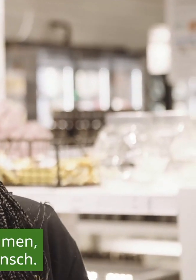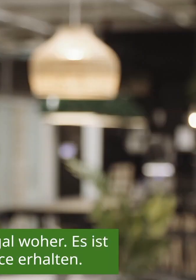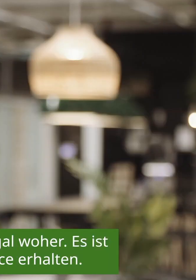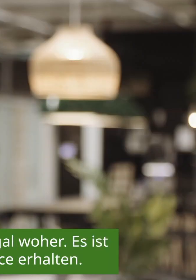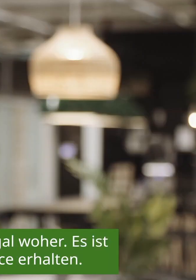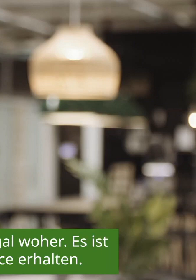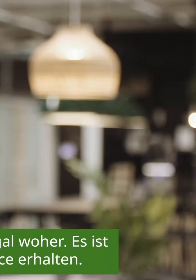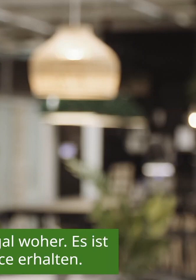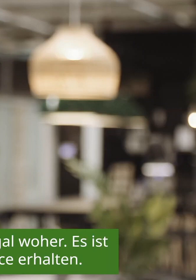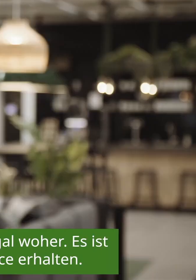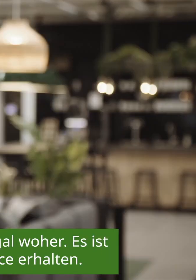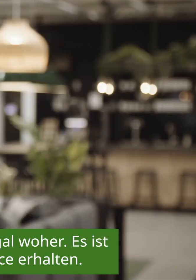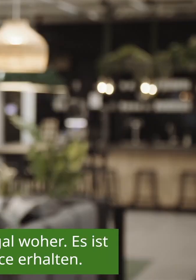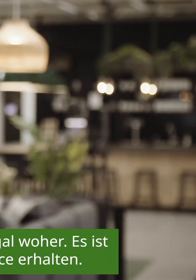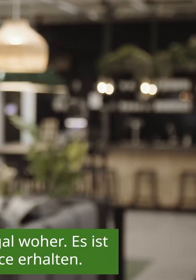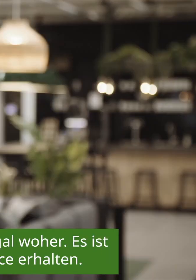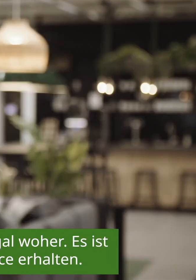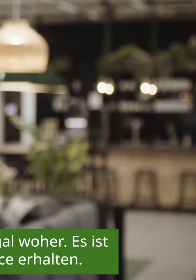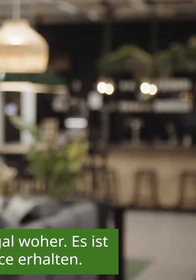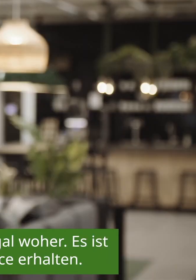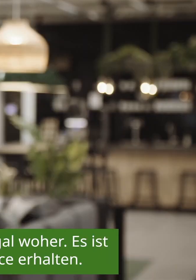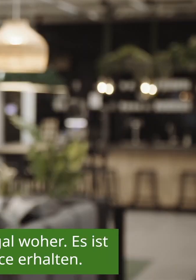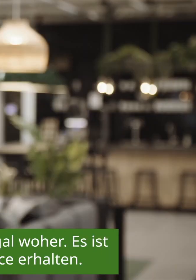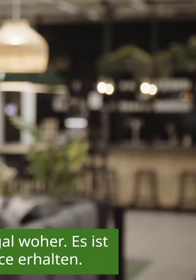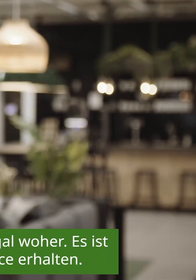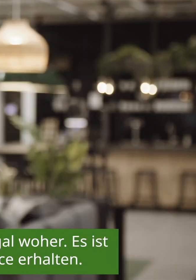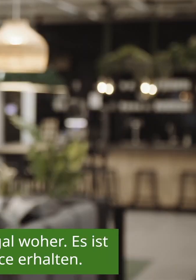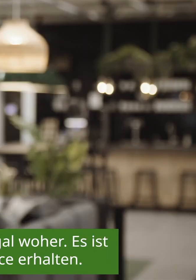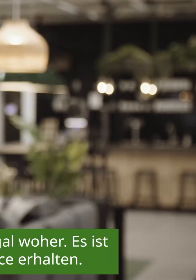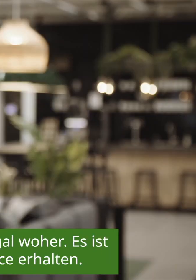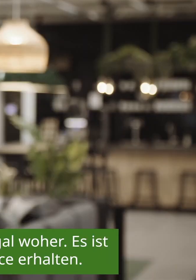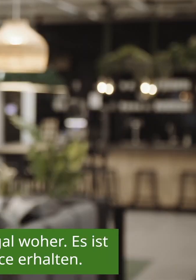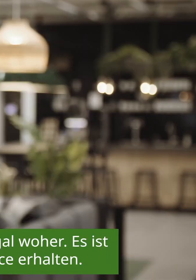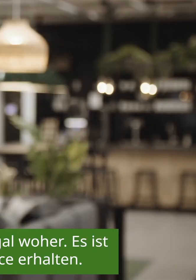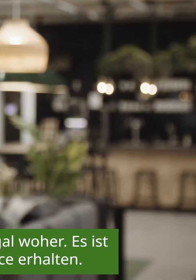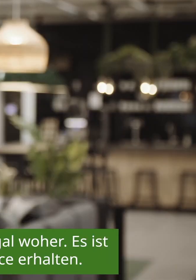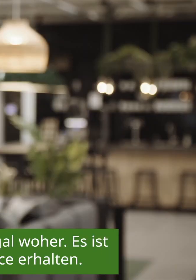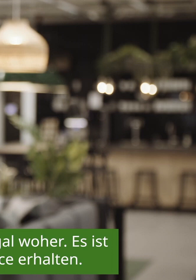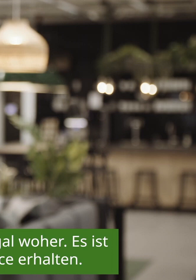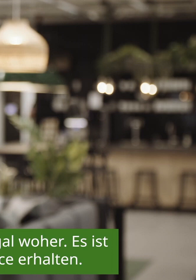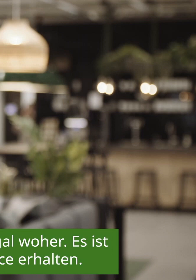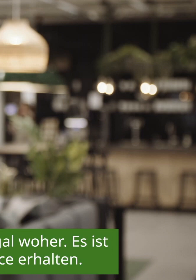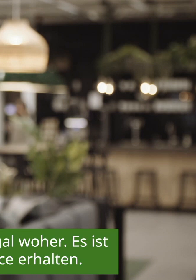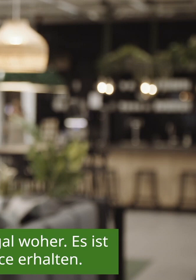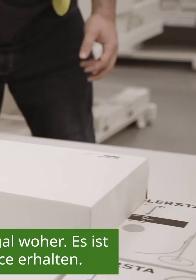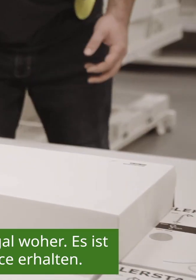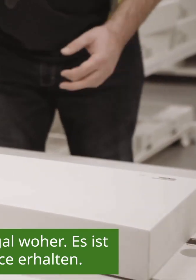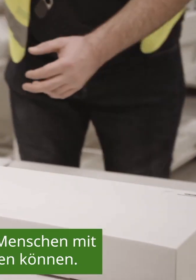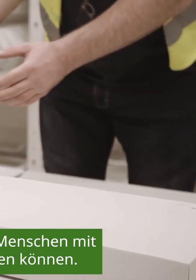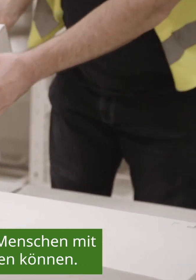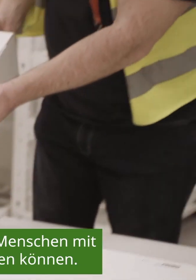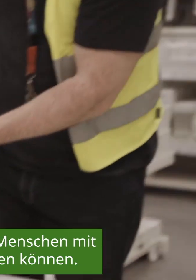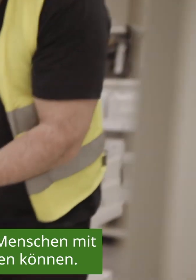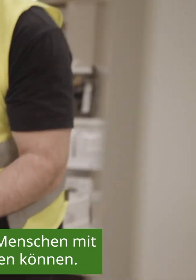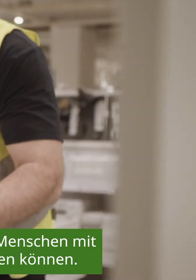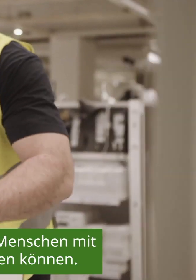person. Egal, ob man behindert ist, ob man aus einem anderen Land kommt, was weiß ich. Es ist einfach wichtig, dass jeder die Chance kriegt. Wir